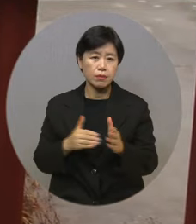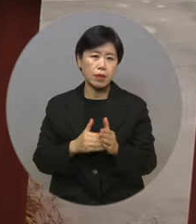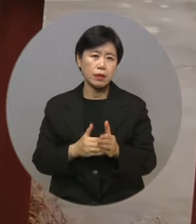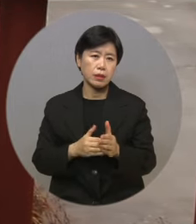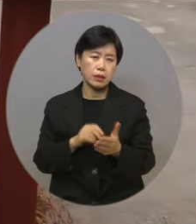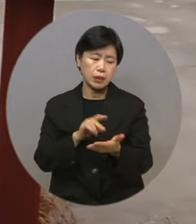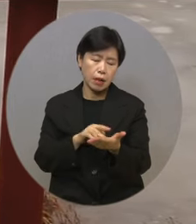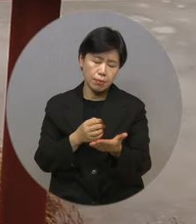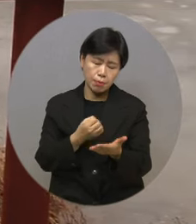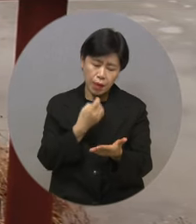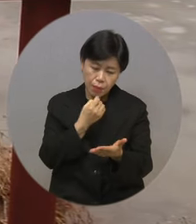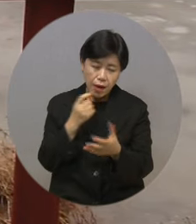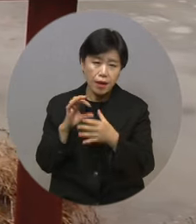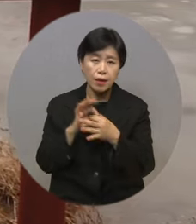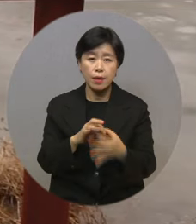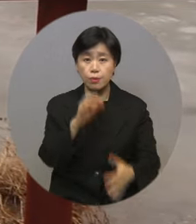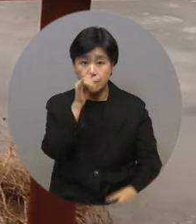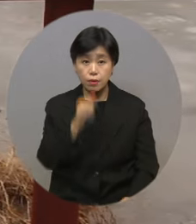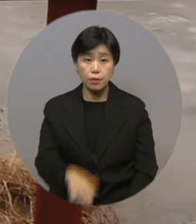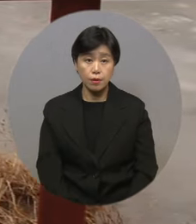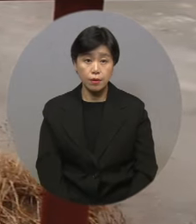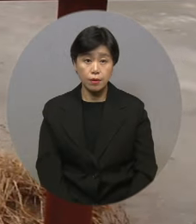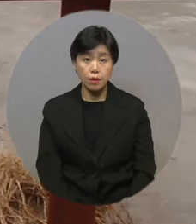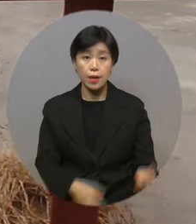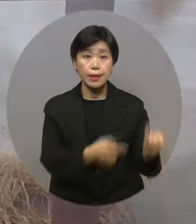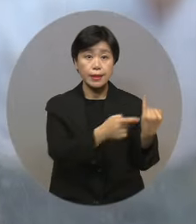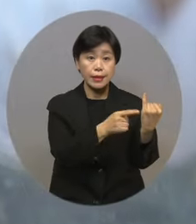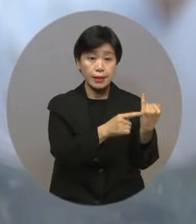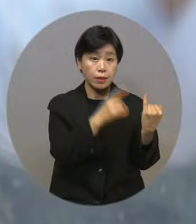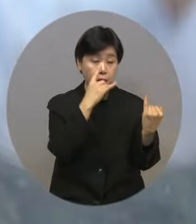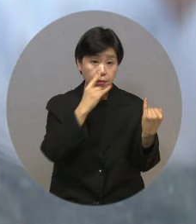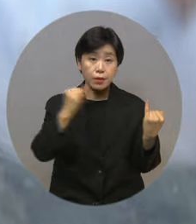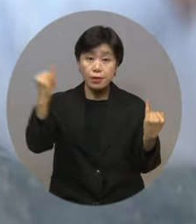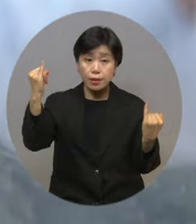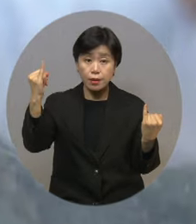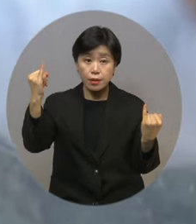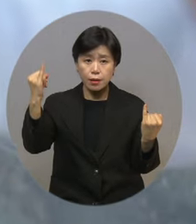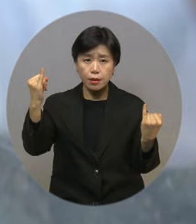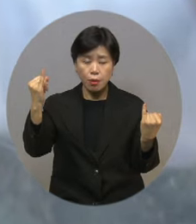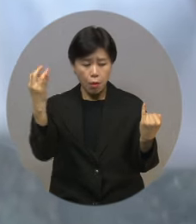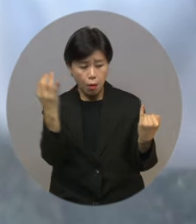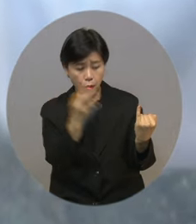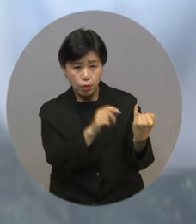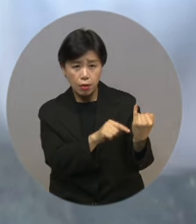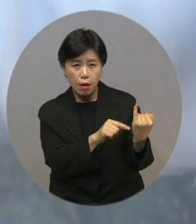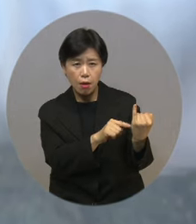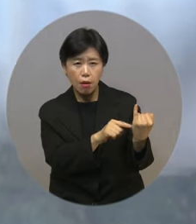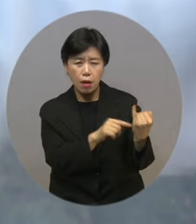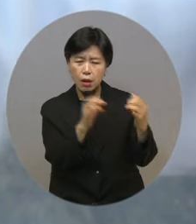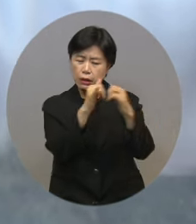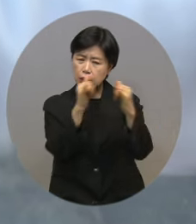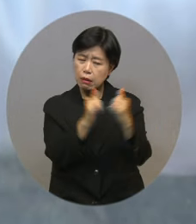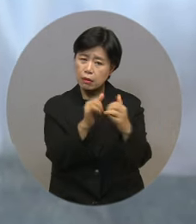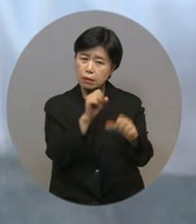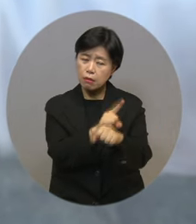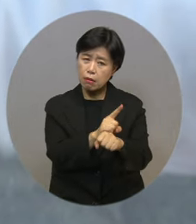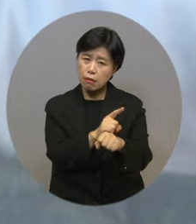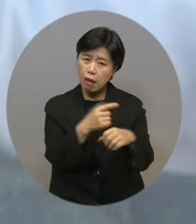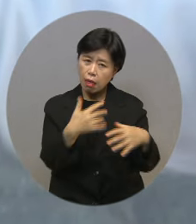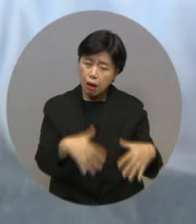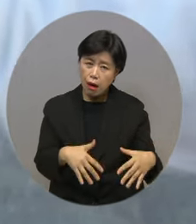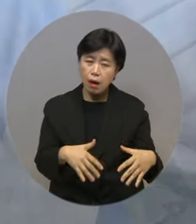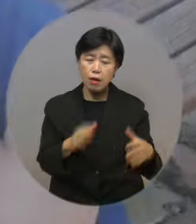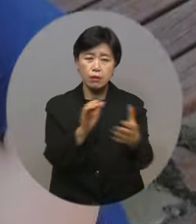그렇게 치료를 이어가던 중 지연 씨의 어머니는 지연 씨가 남들보다 사회성이 떨어지고 친구들과